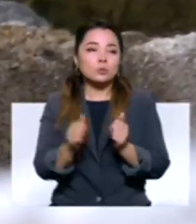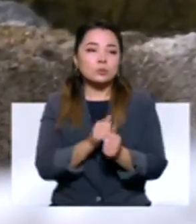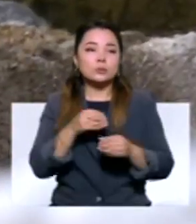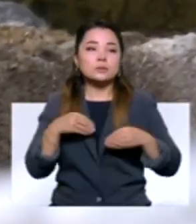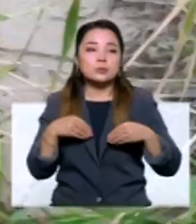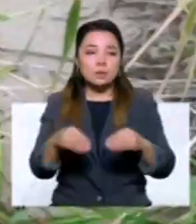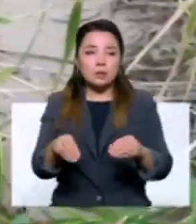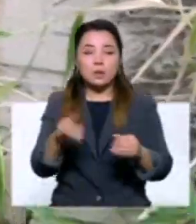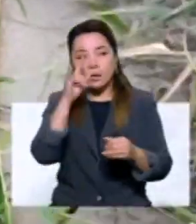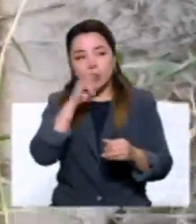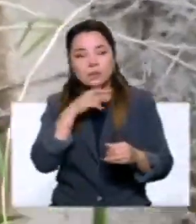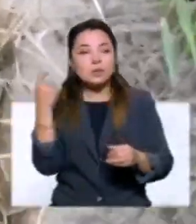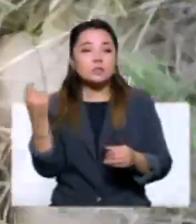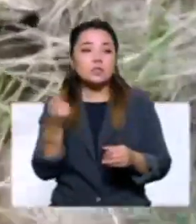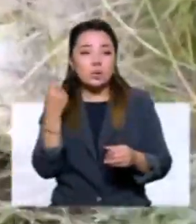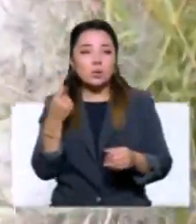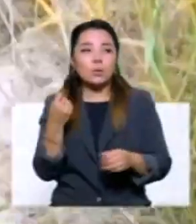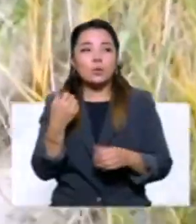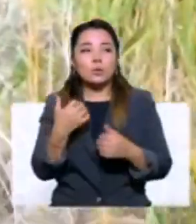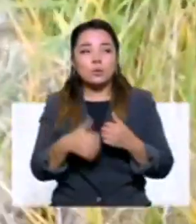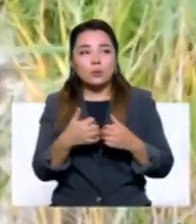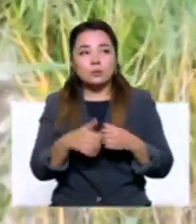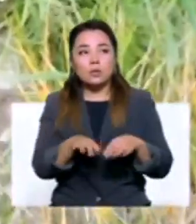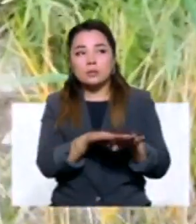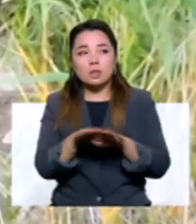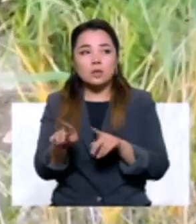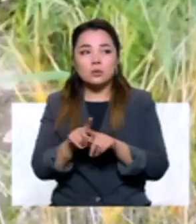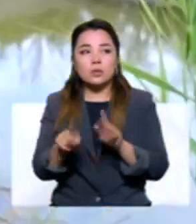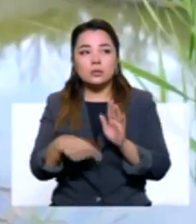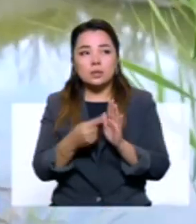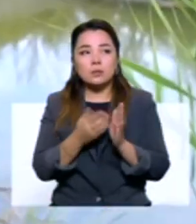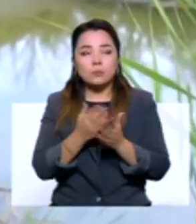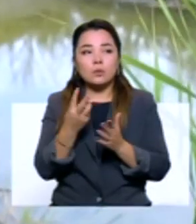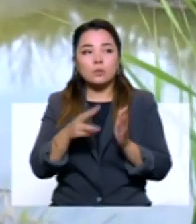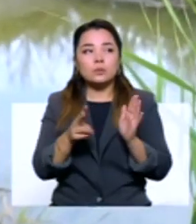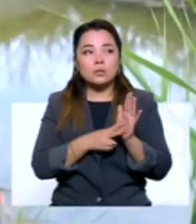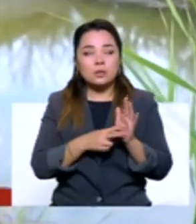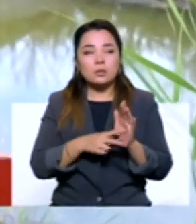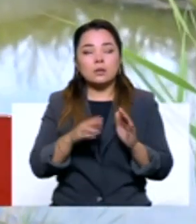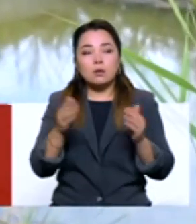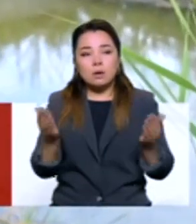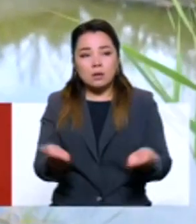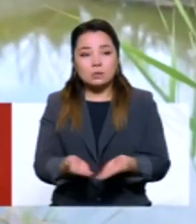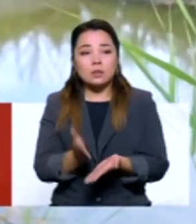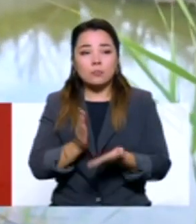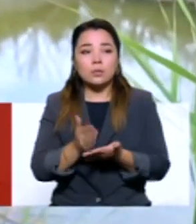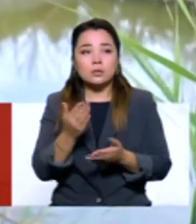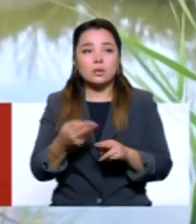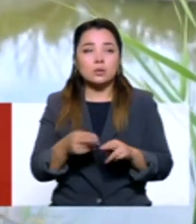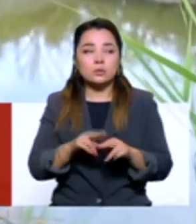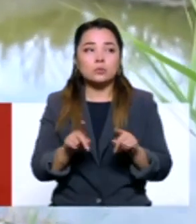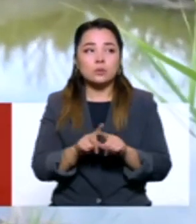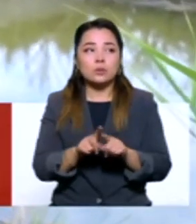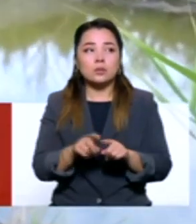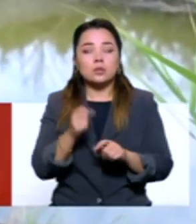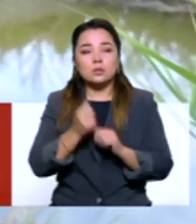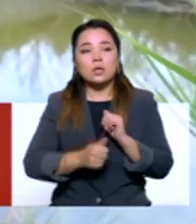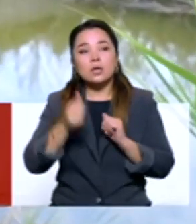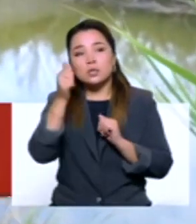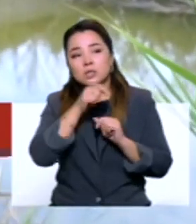егіс Қазақстан шаруаларының ортақ жыры. Менде 37 километр канал бар. 37 километрдің жылда су